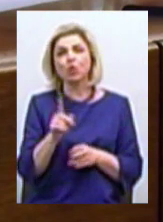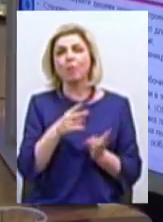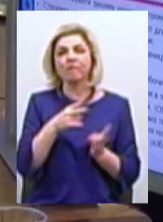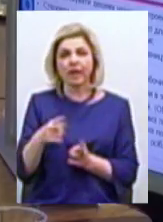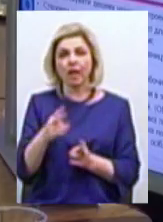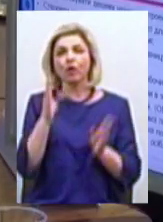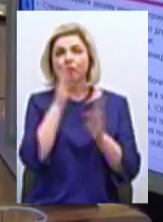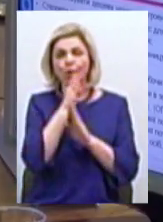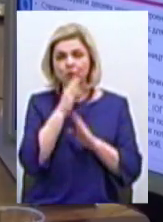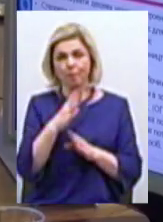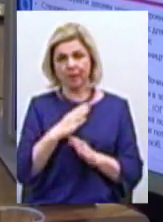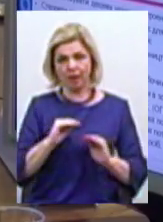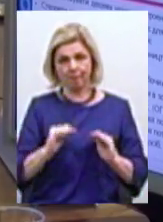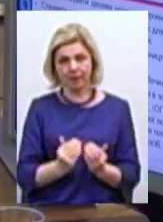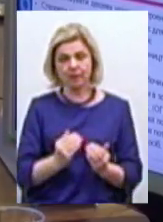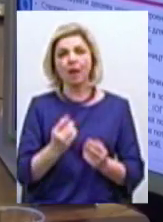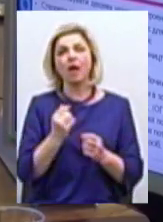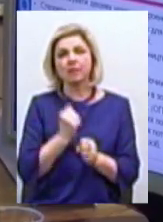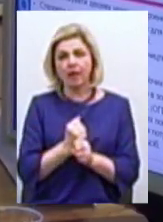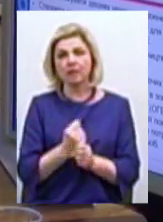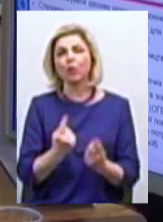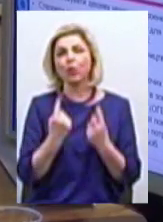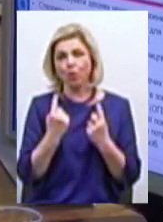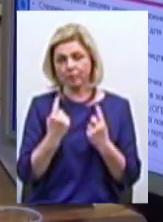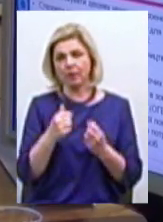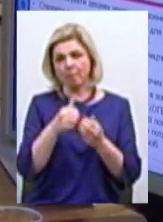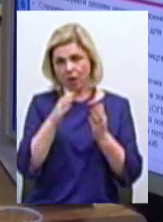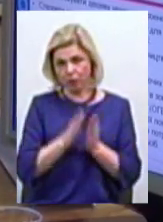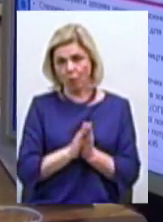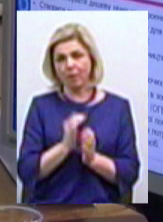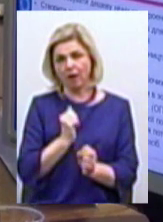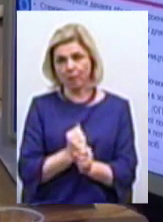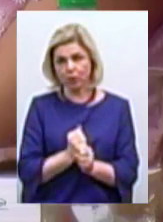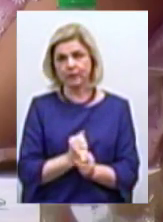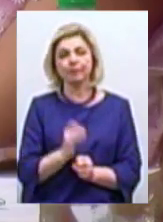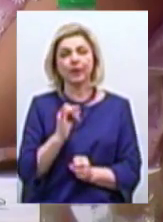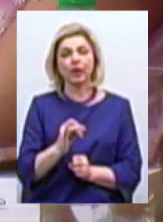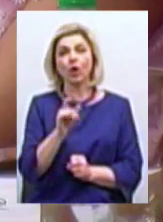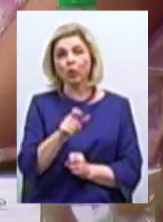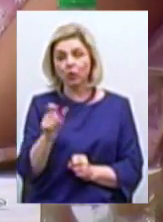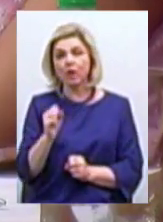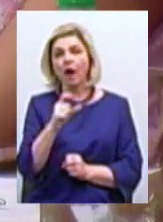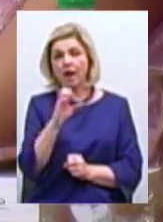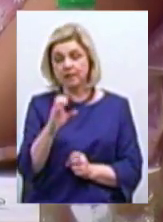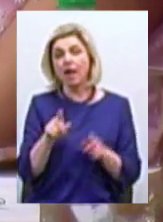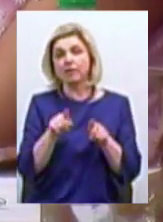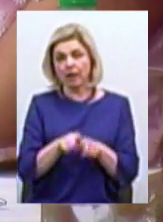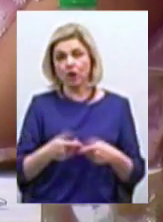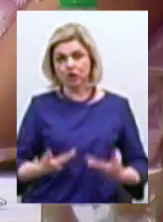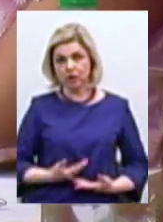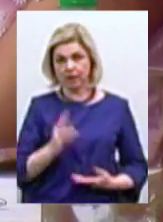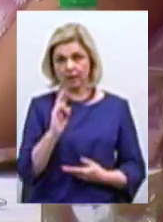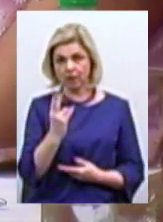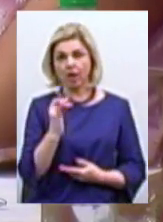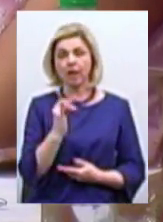мінімальною, ведеться широкомасштабна робота. Працівники Южноукраїнського енергокомплексу – такі ж мешканці Миколаївщини, як і представники Бузької